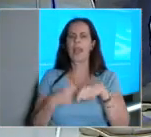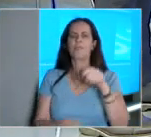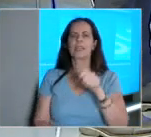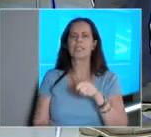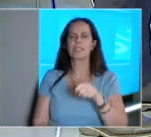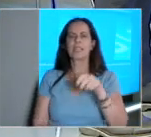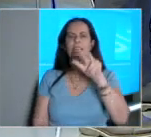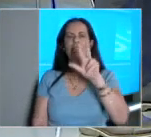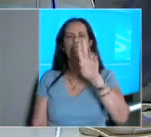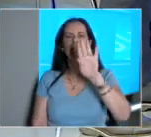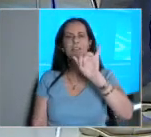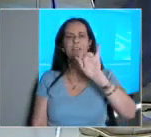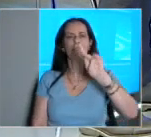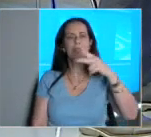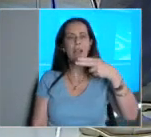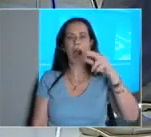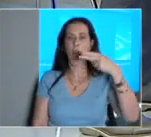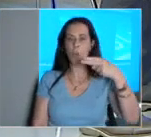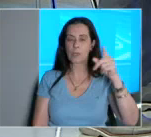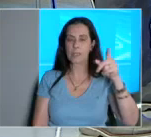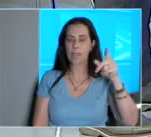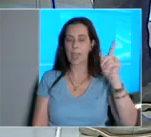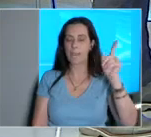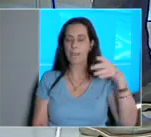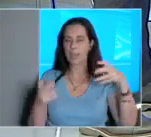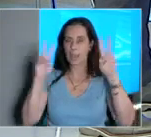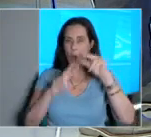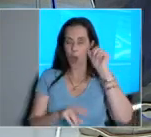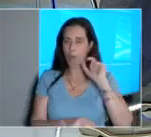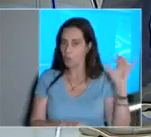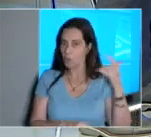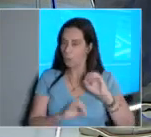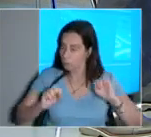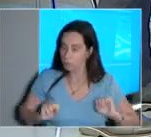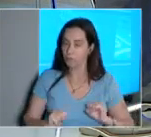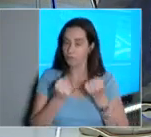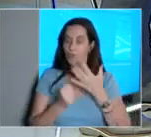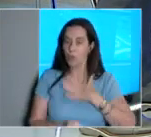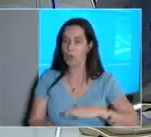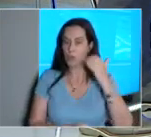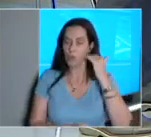לבן, שהוא באמת פעל כדי שארצות הברית תכיר ברמת הגולן